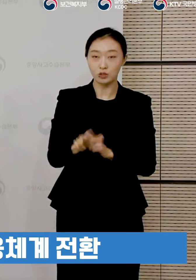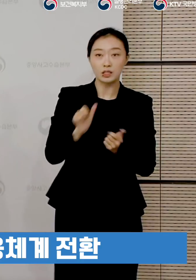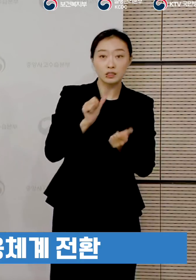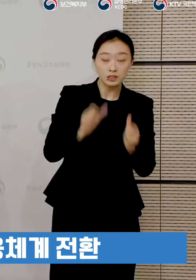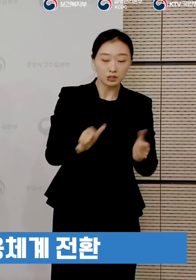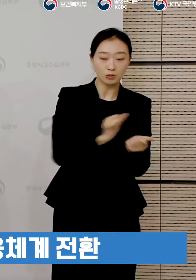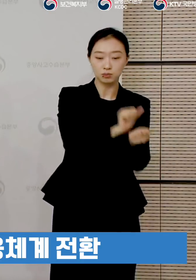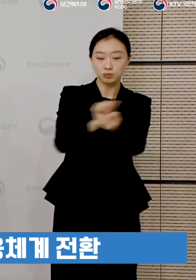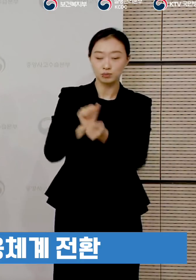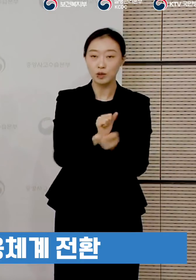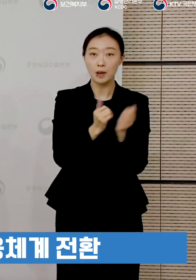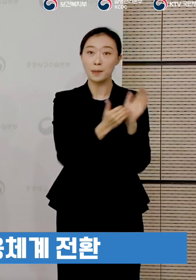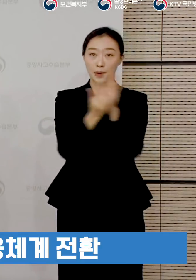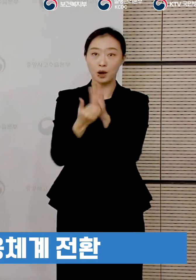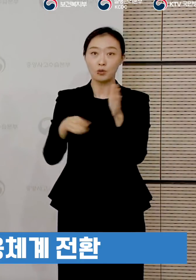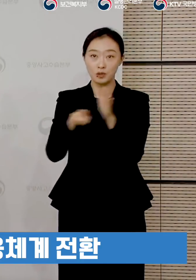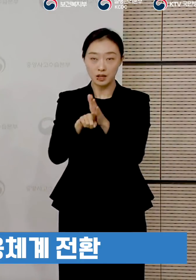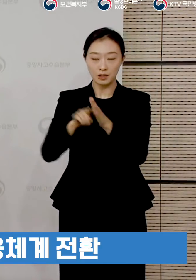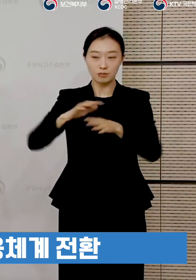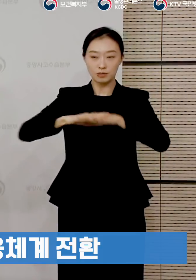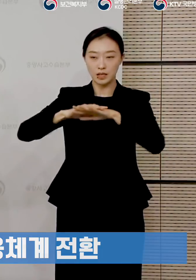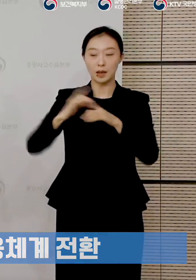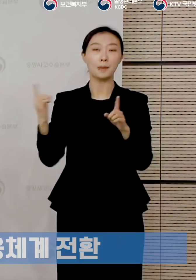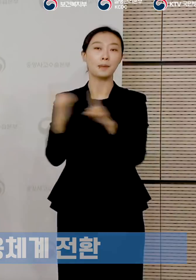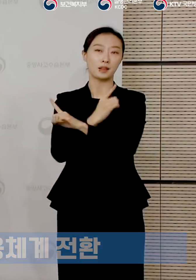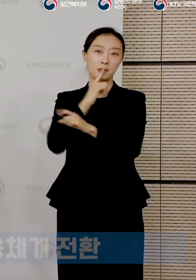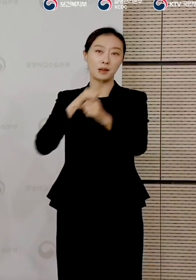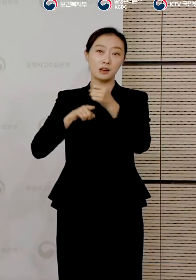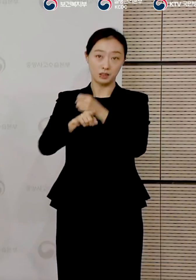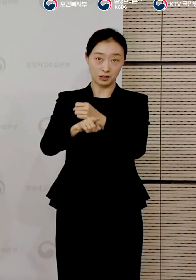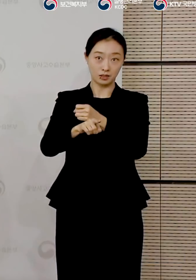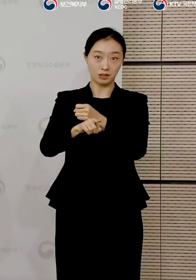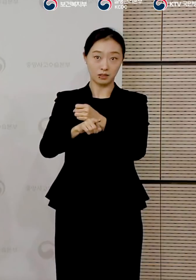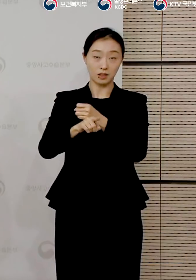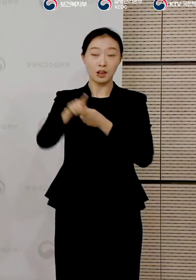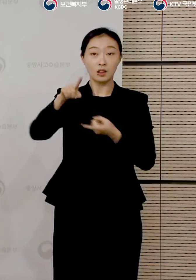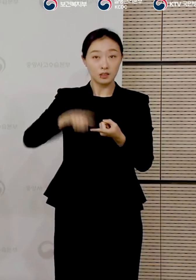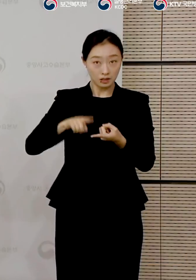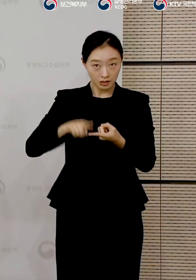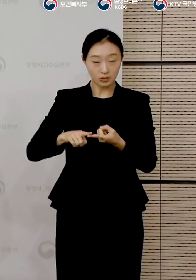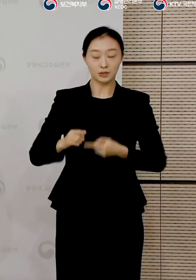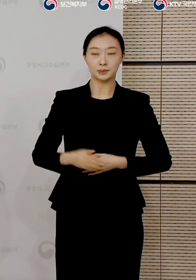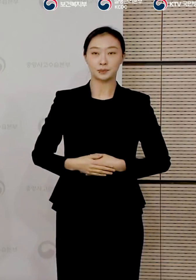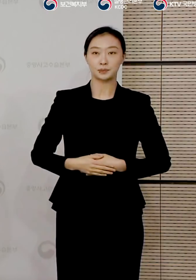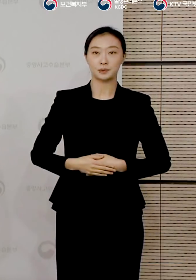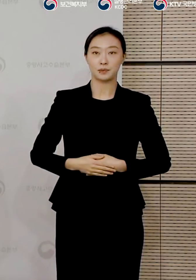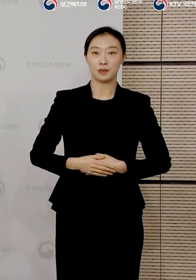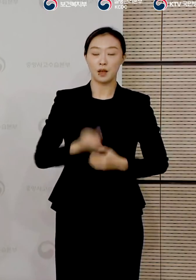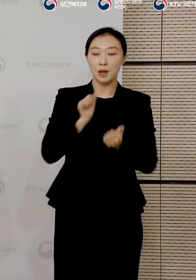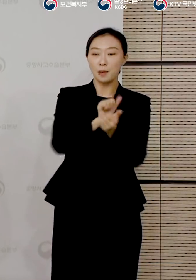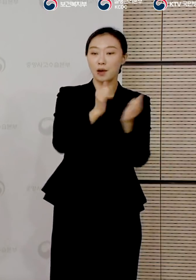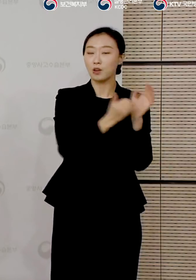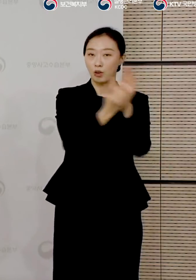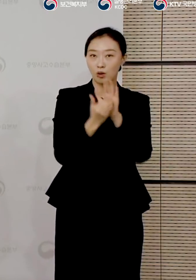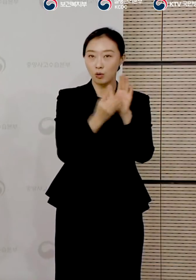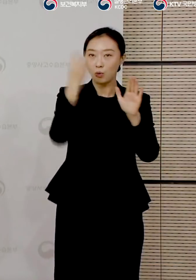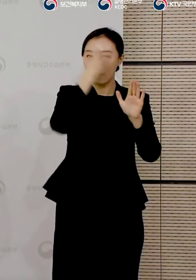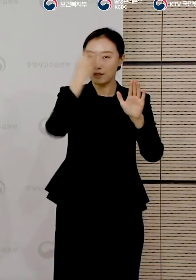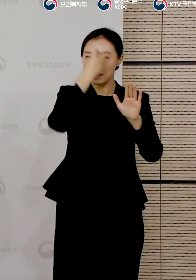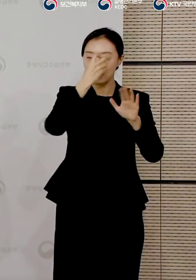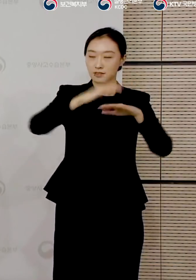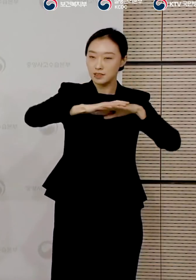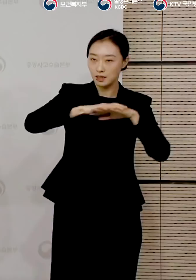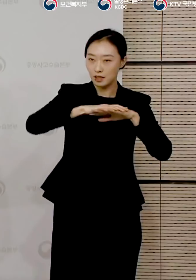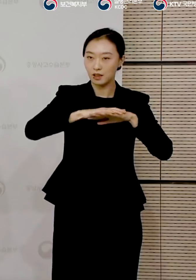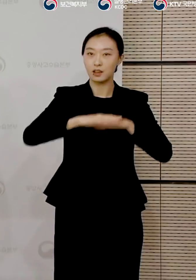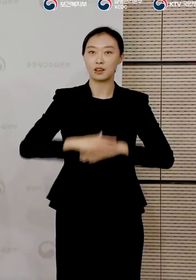방역 대응 체계로 전환되는 것을 의미합니다. 이는 방역 관리 체계의 주된 전략을